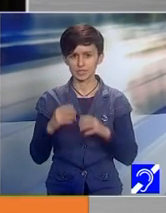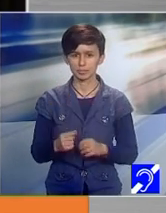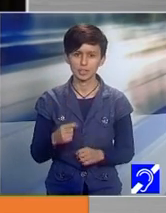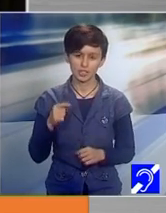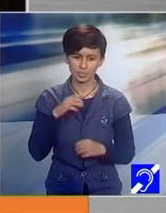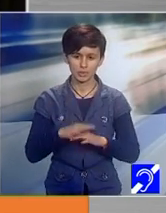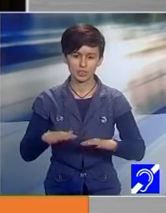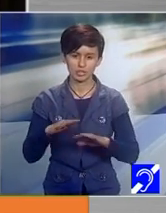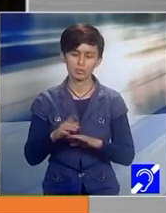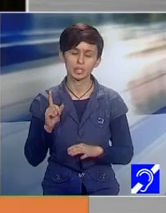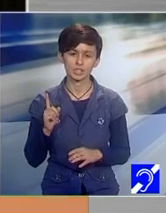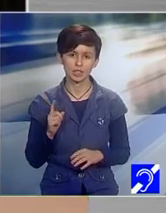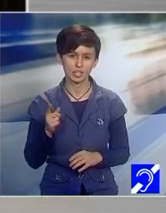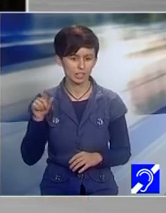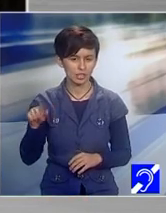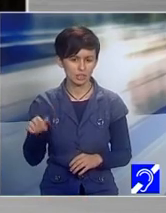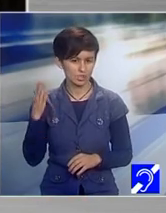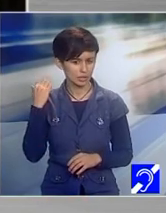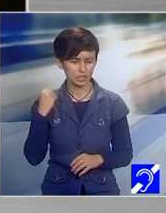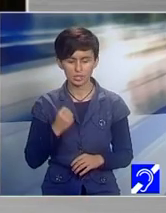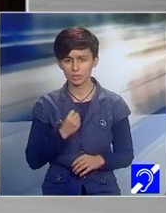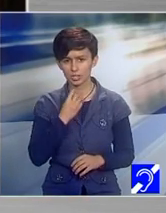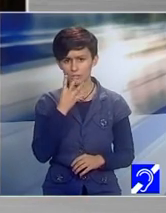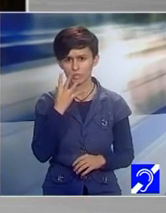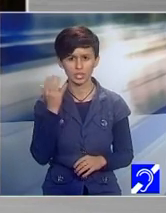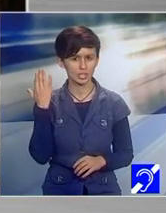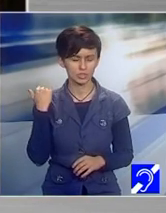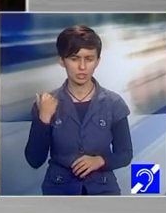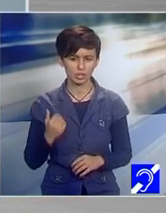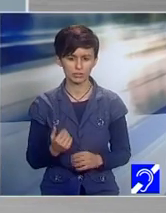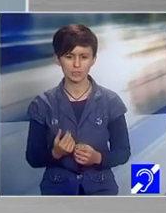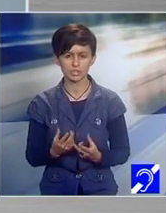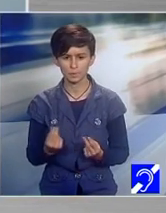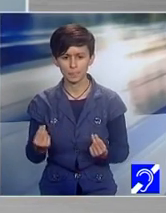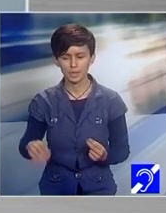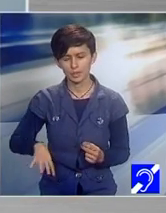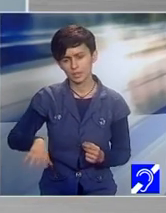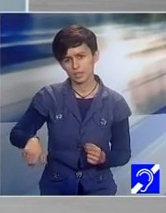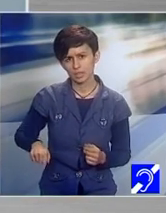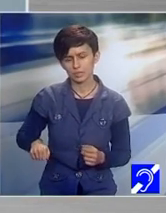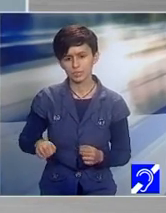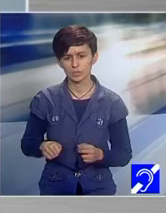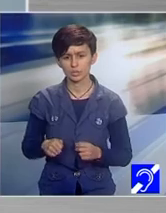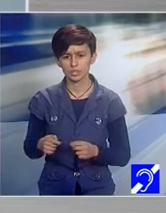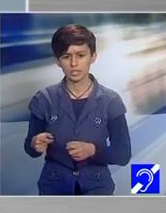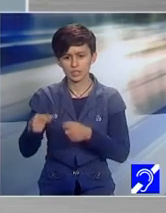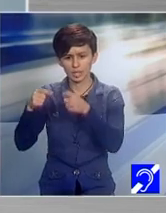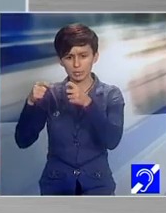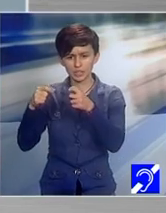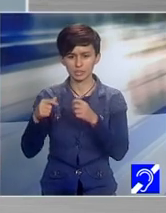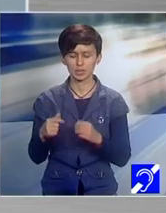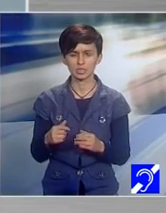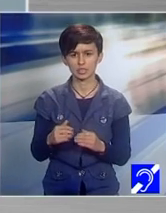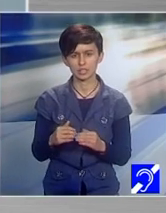luna trecută, de exemplu, în Florești a fost un val de furturi în apartamentele de la ultimul etaj,